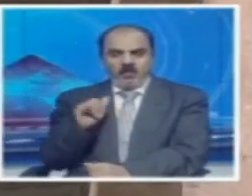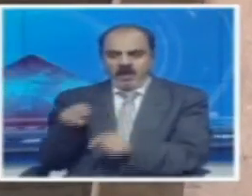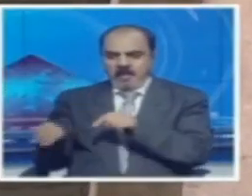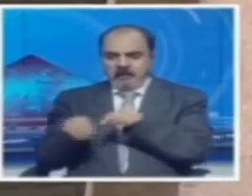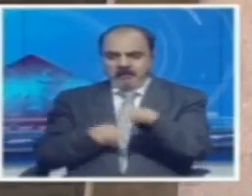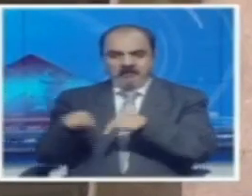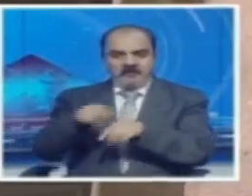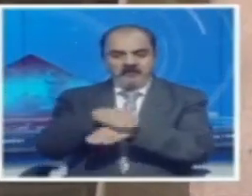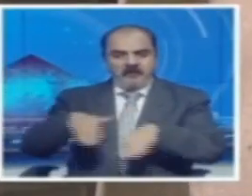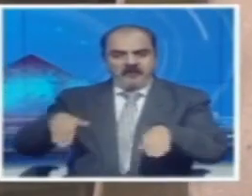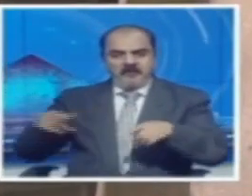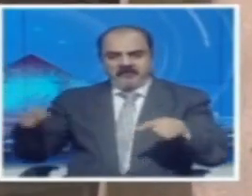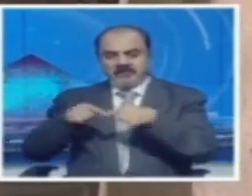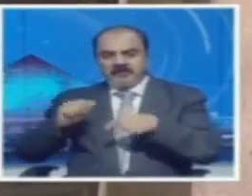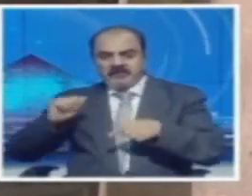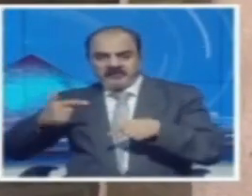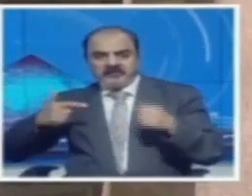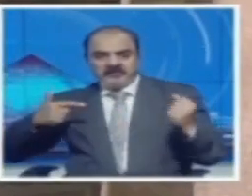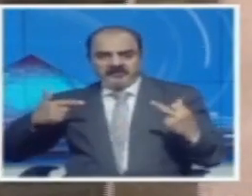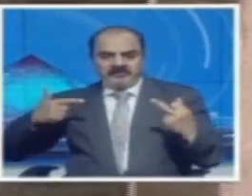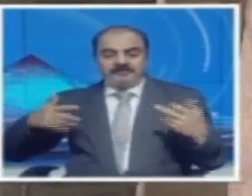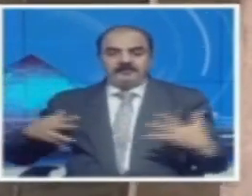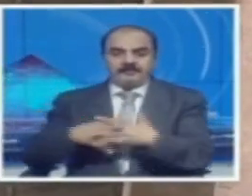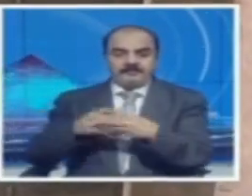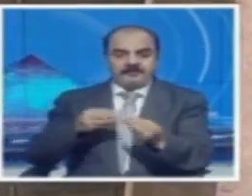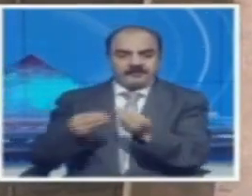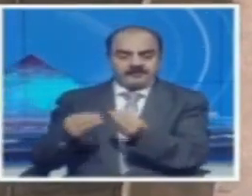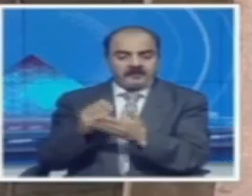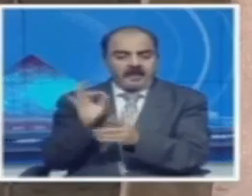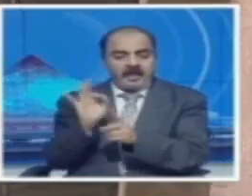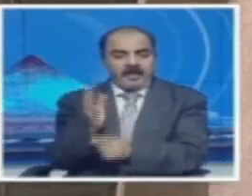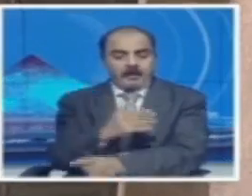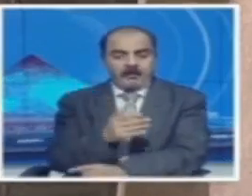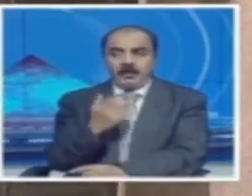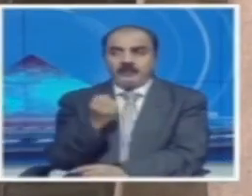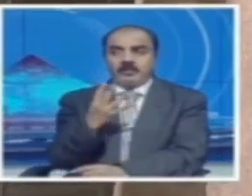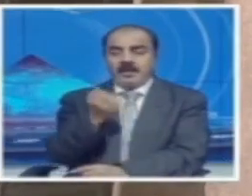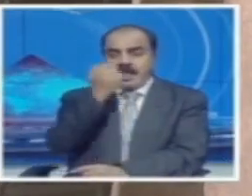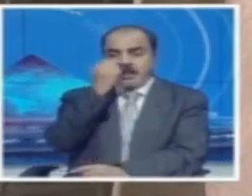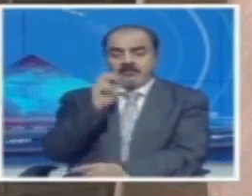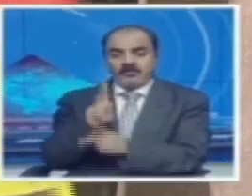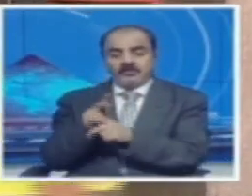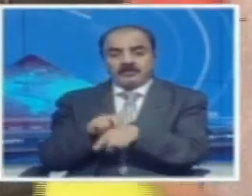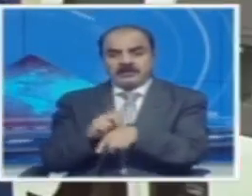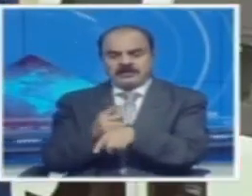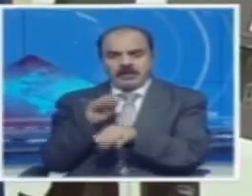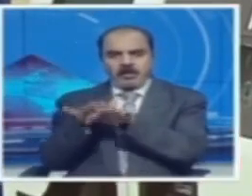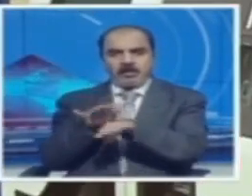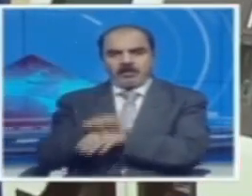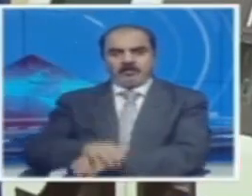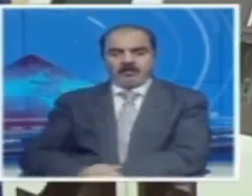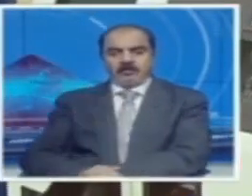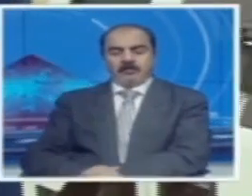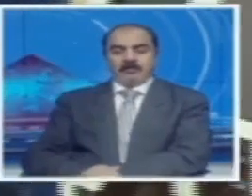تبادلية بتربط الخط الثاني بالخط الثالث فمستهدف فيها 45 ألف راكب ساعة.